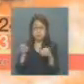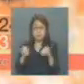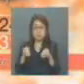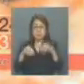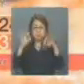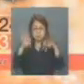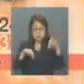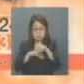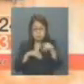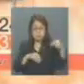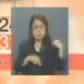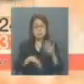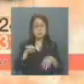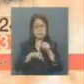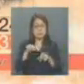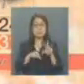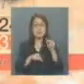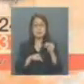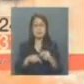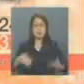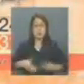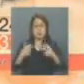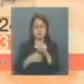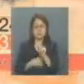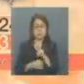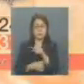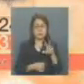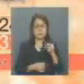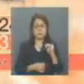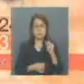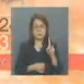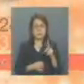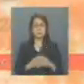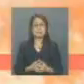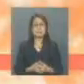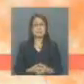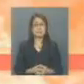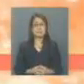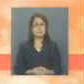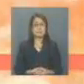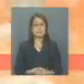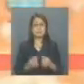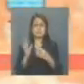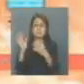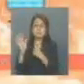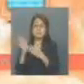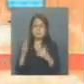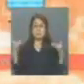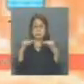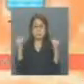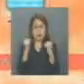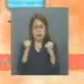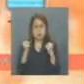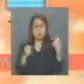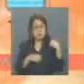ละ30ของพื้นที่อุณหภูมิระหว่าง 22-31 องศาเซลเซียส ภาคตะวันออกอากาศเย็นกับมีฝนเป็นแห่